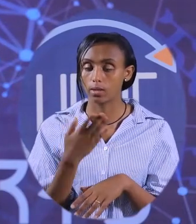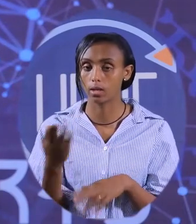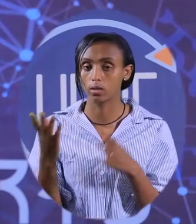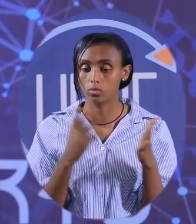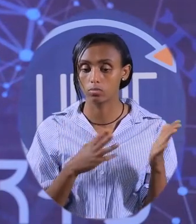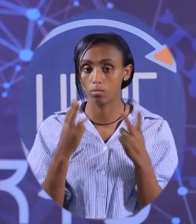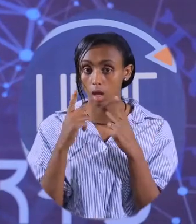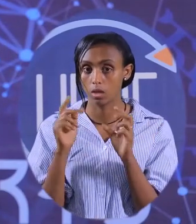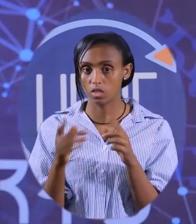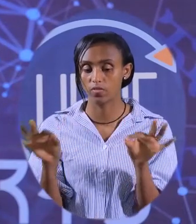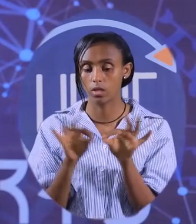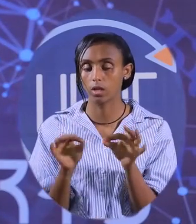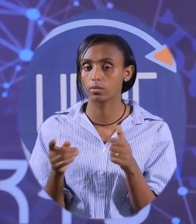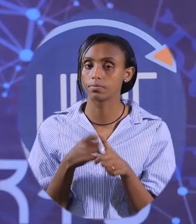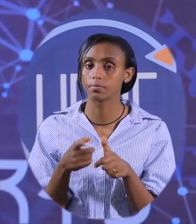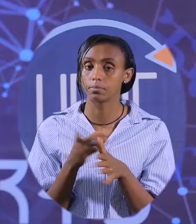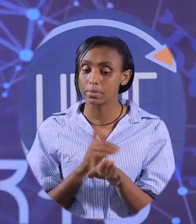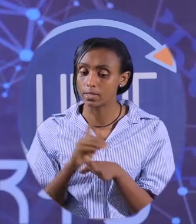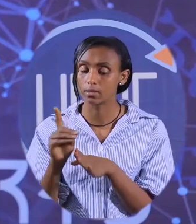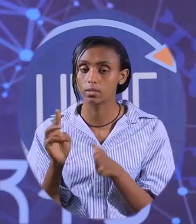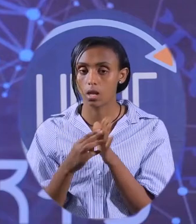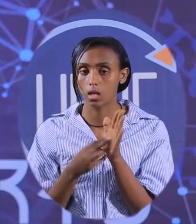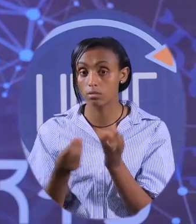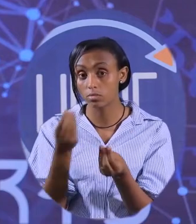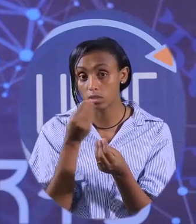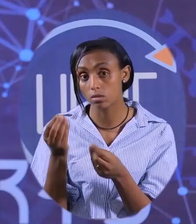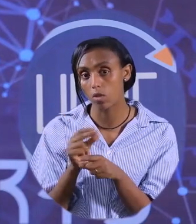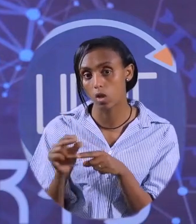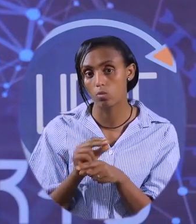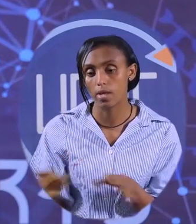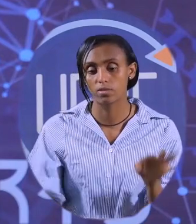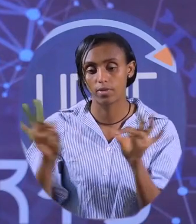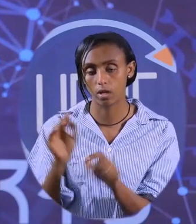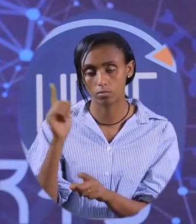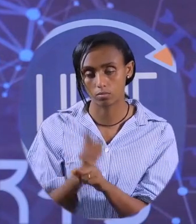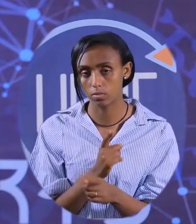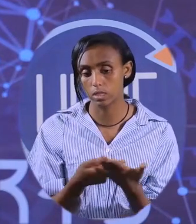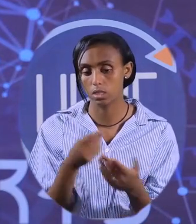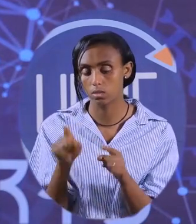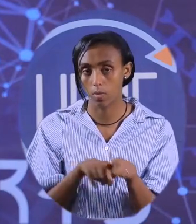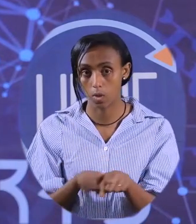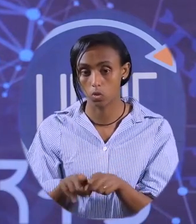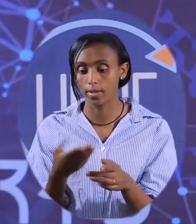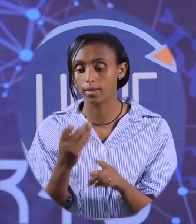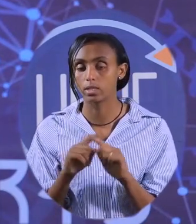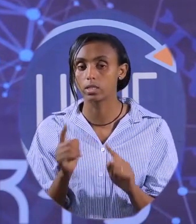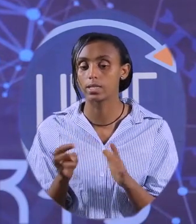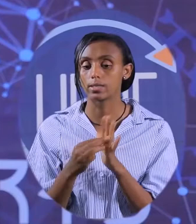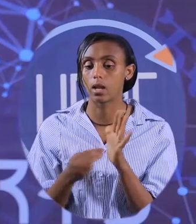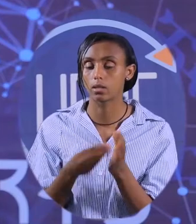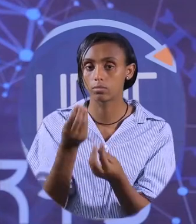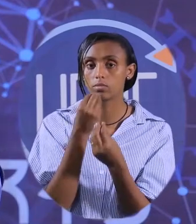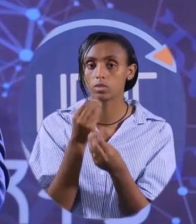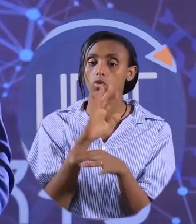ማየት ያስፈልጋል። አንደኛ በቀጥታ በሥርዓተ ምግብ የሰለጠኑ ባለሙያዎች ያስፈልጉናል፣ በዚህ እስማማለሁ። ነገር ግን ሥርዓተ